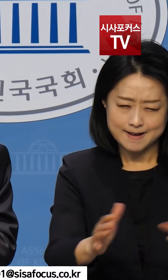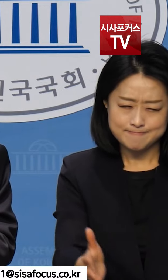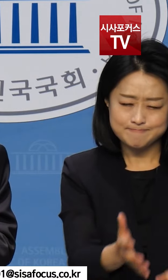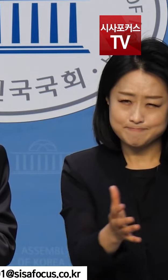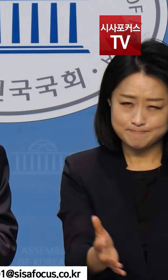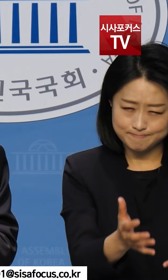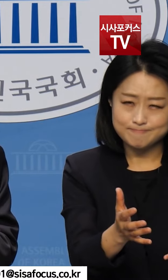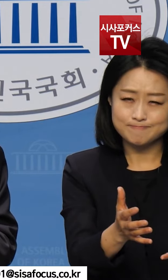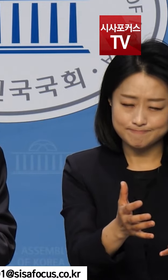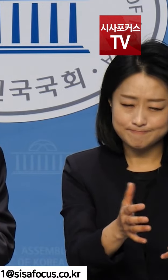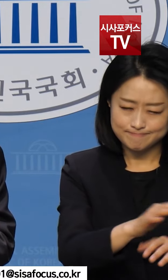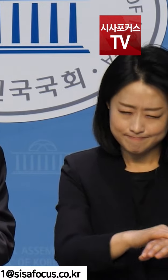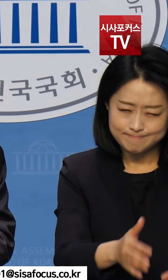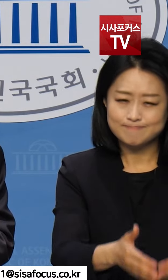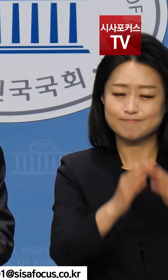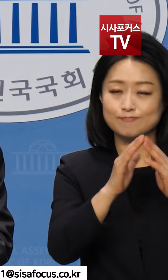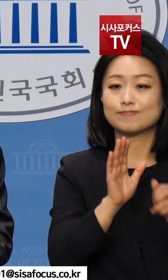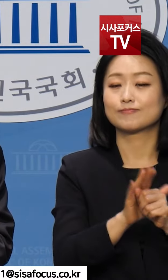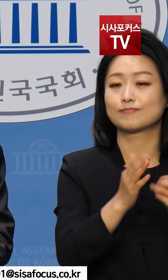되어야 합니다.